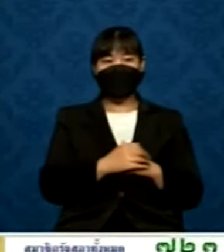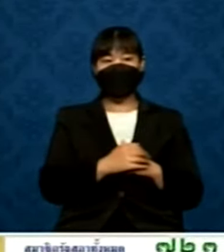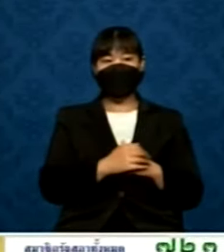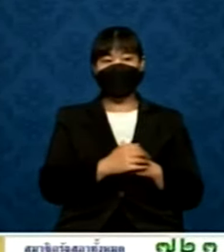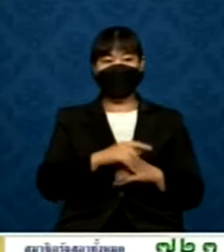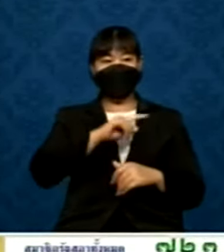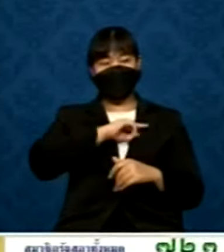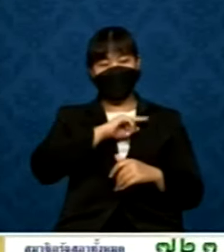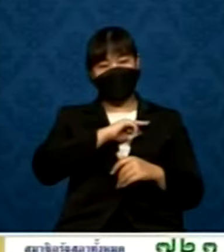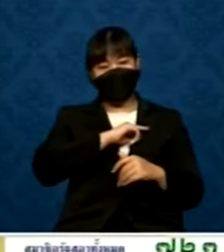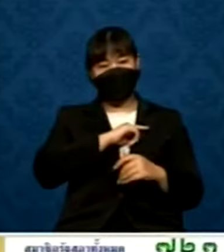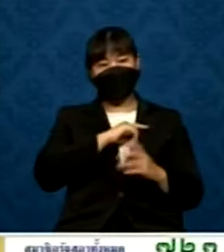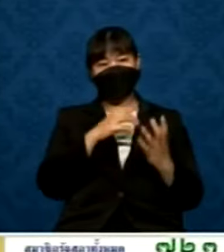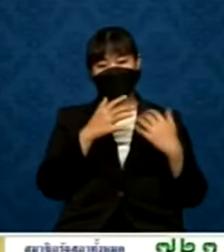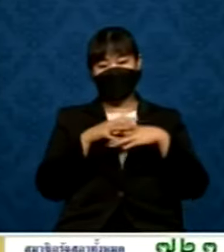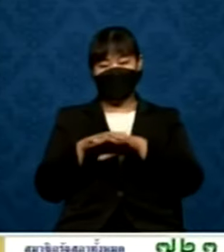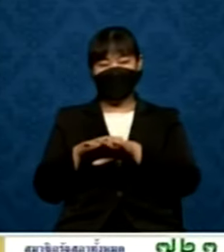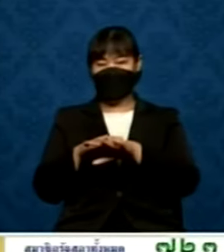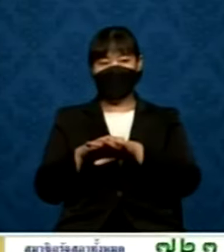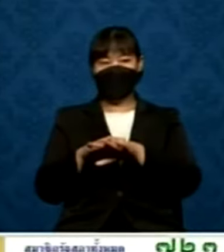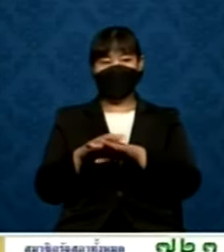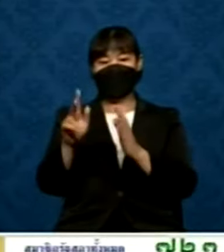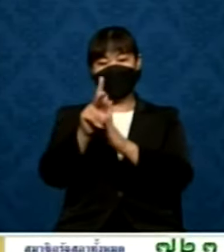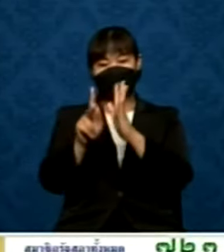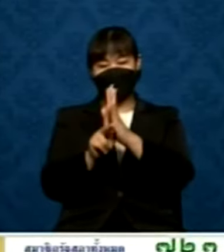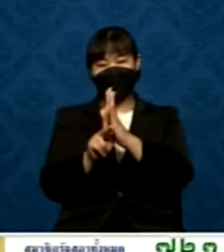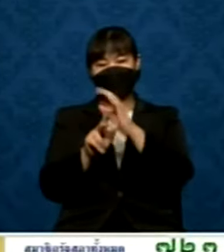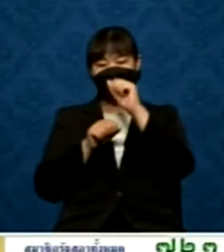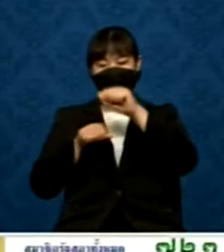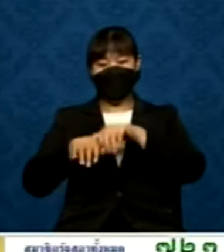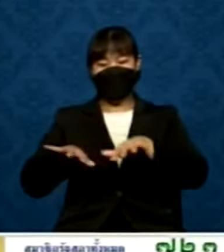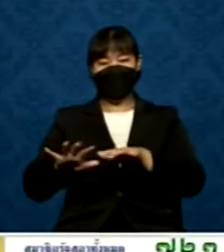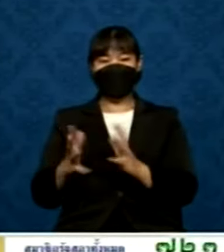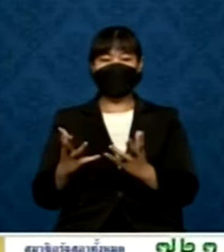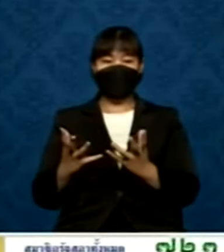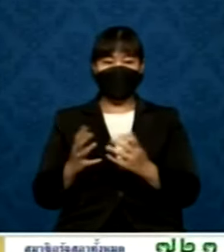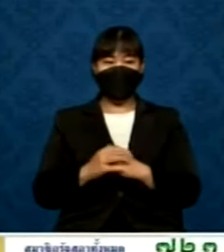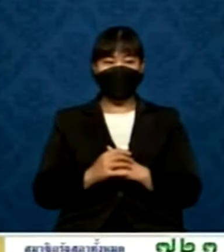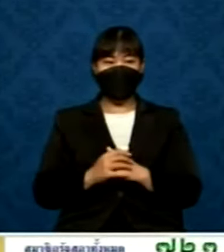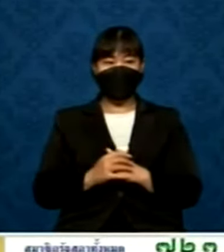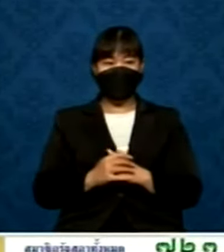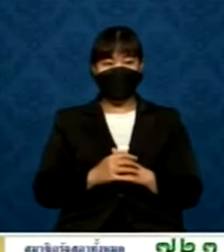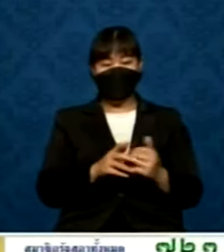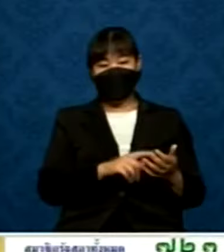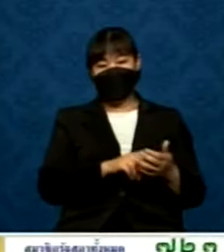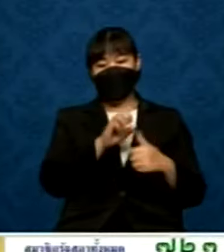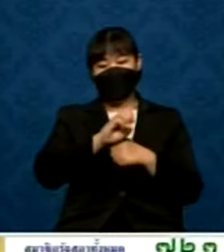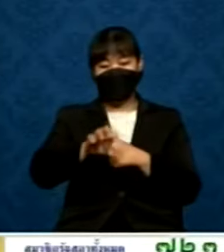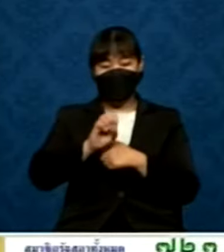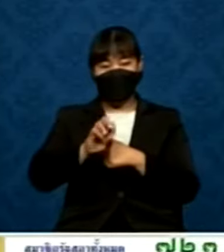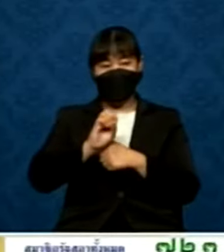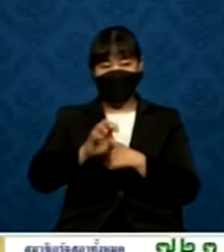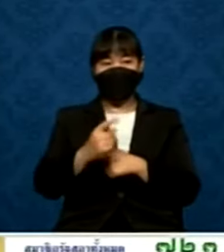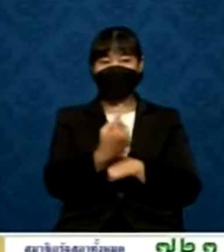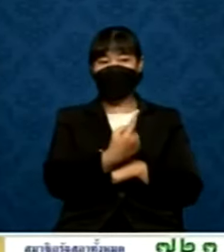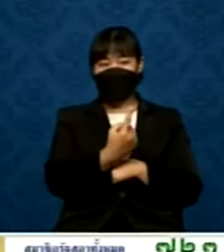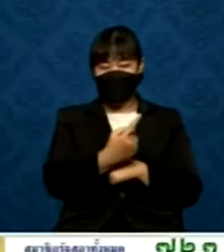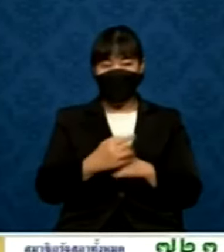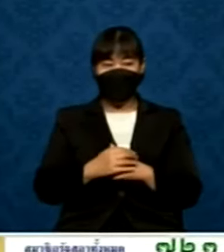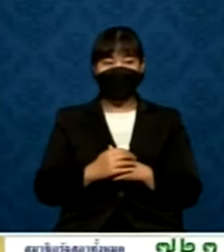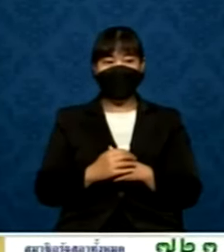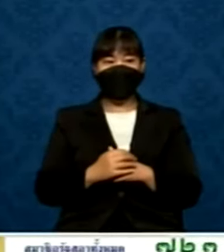จหน้าที่จะไม่ได้เข้ามาอยู่ในกระบวนการนิติบัญญัตินั่นก็คือทำหน้าที่เสนอรายงานความคิดเห็นอันนี้ก็เป็นอีกวิธีหนึ่งหรือหลายท่านก็สามารถเ